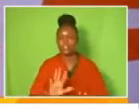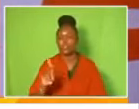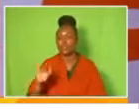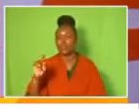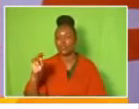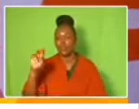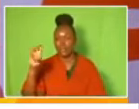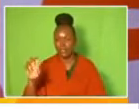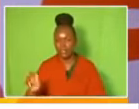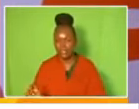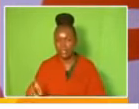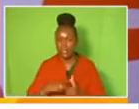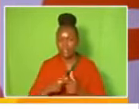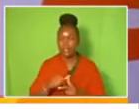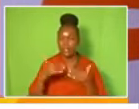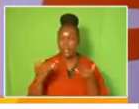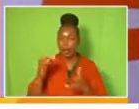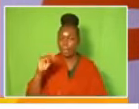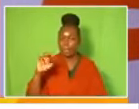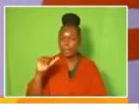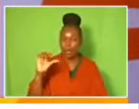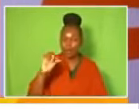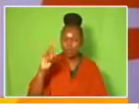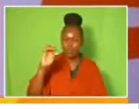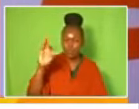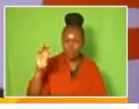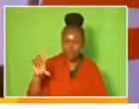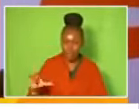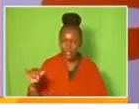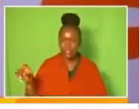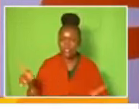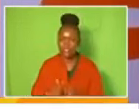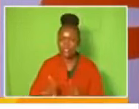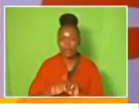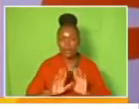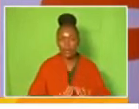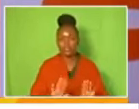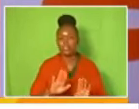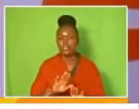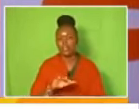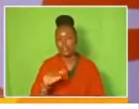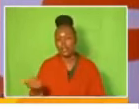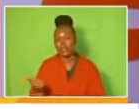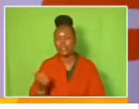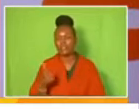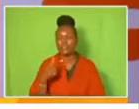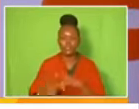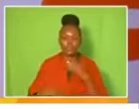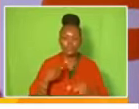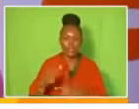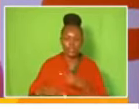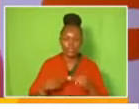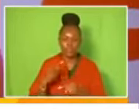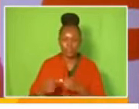yangu Magufuli. Magufuli bahati mbaya akaaga na akawacha mama sasa